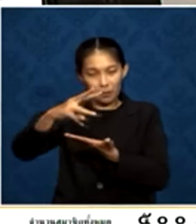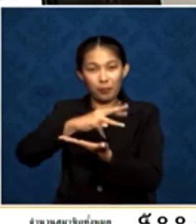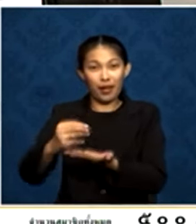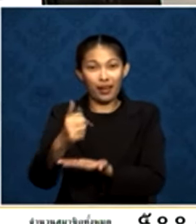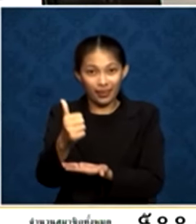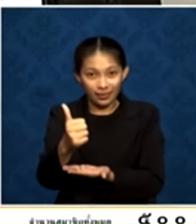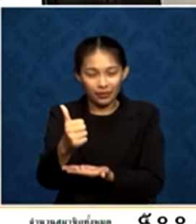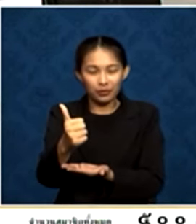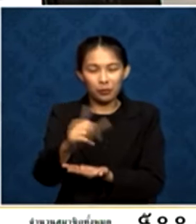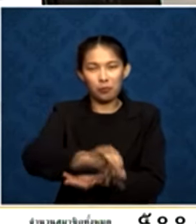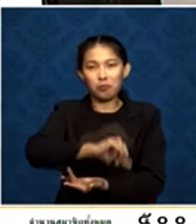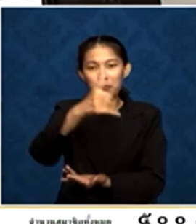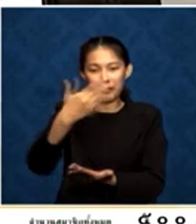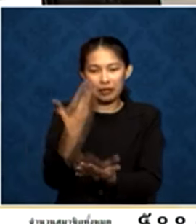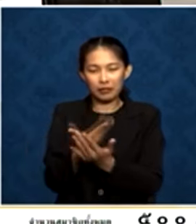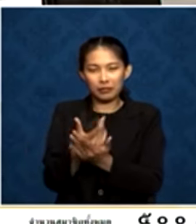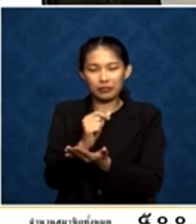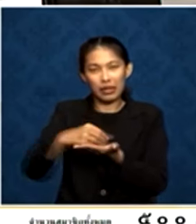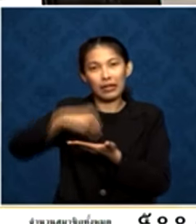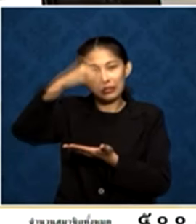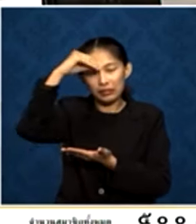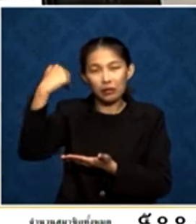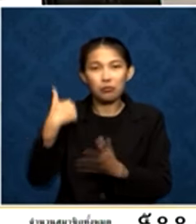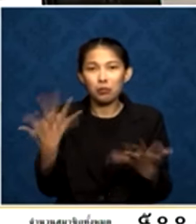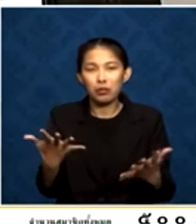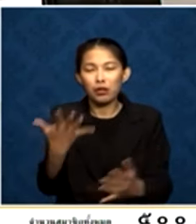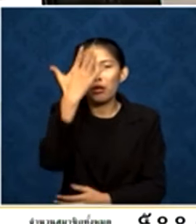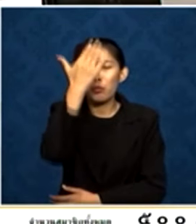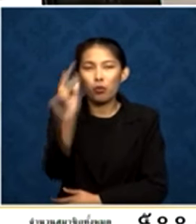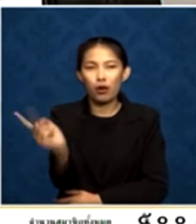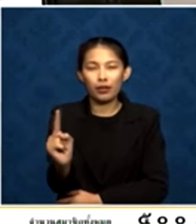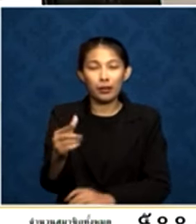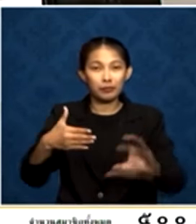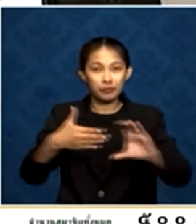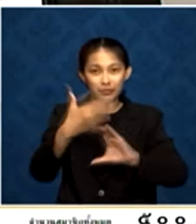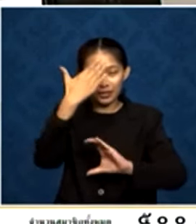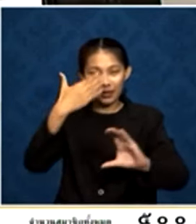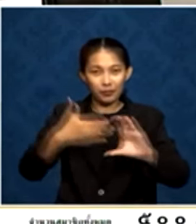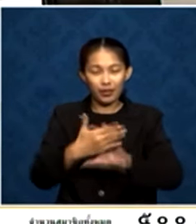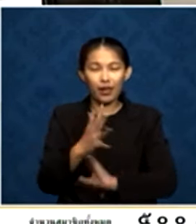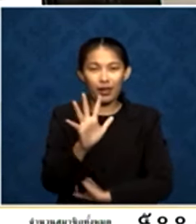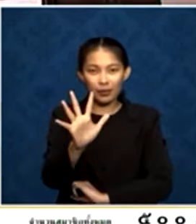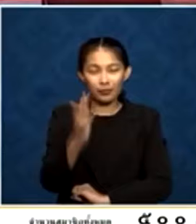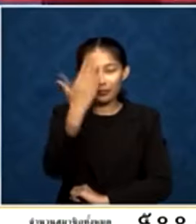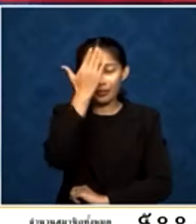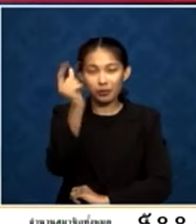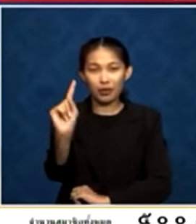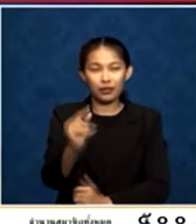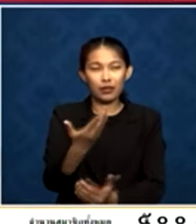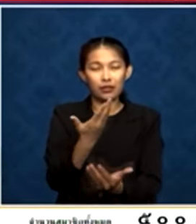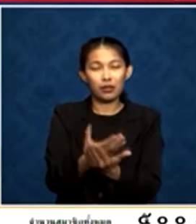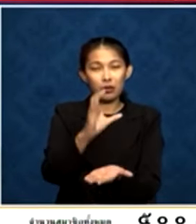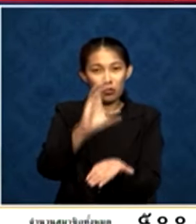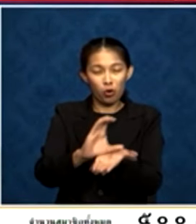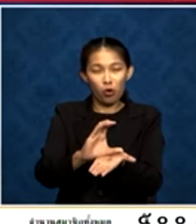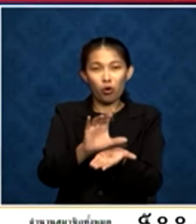็ใช่ว่าจะมีเงินเรียนพระตอนนี้ขอสไลเลข 5 ค่ะเพราะตอนนี้กองทุนเงินใหก